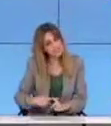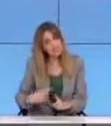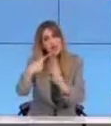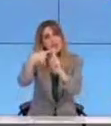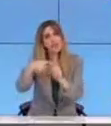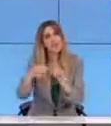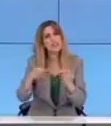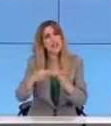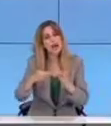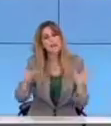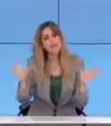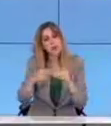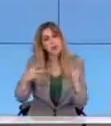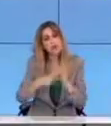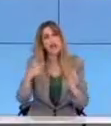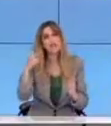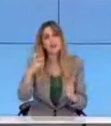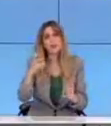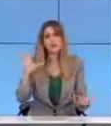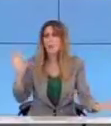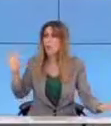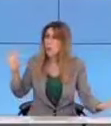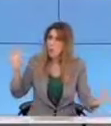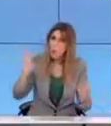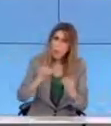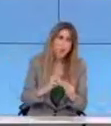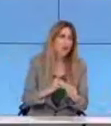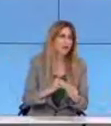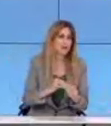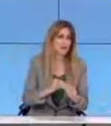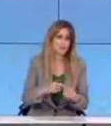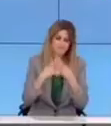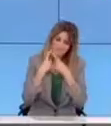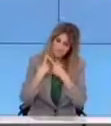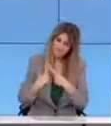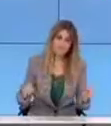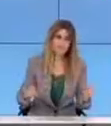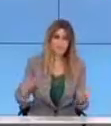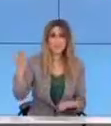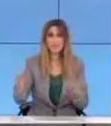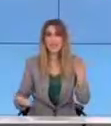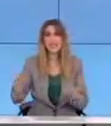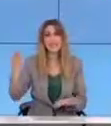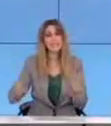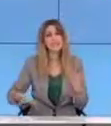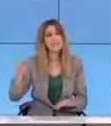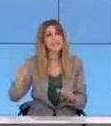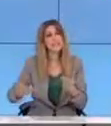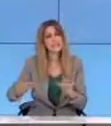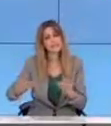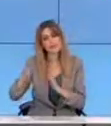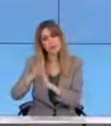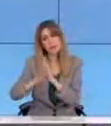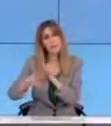την εξής ποιοτική διαφορά με παλαιότερα μέτρα παλαιότερων εποχών, πριν τα μνημόνια, γιατί μετά